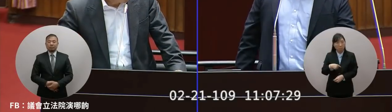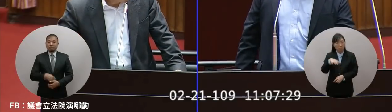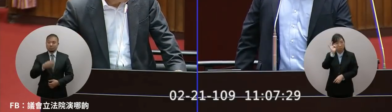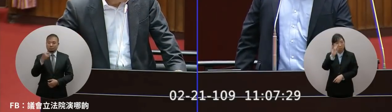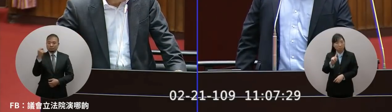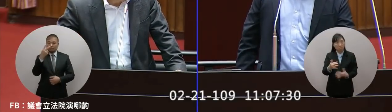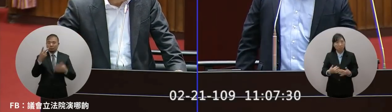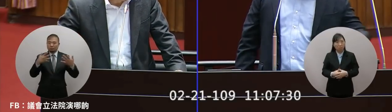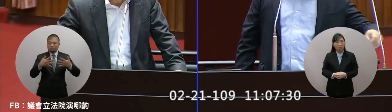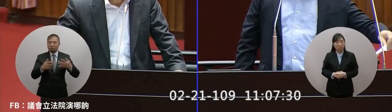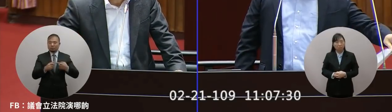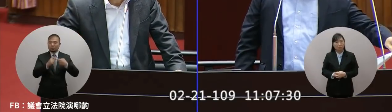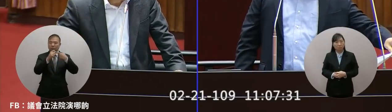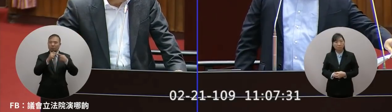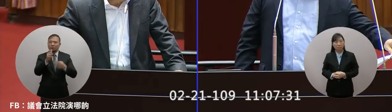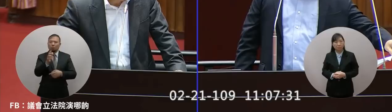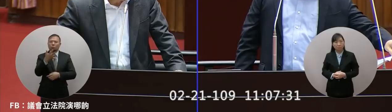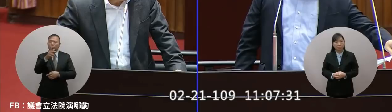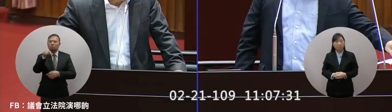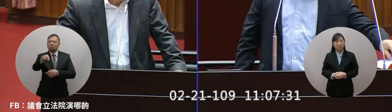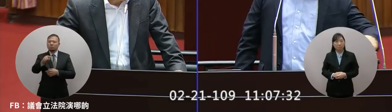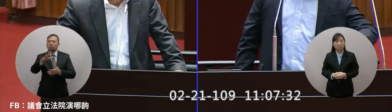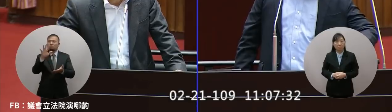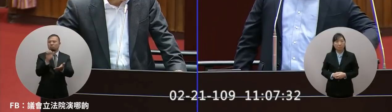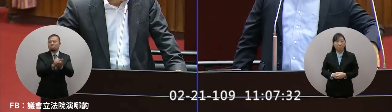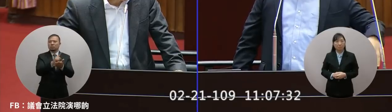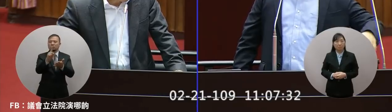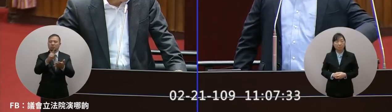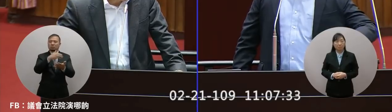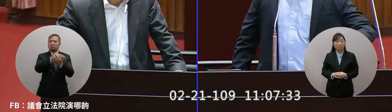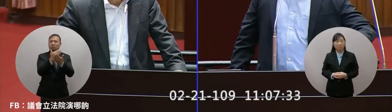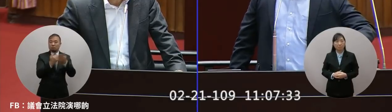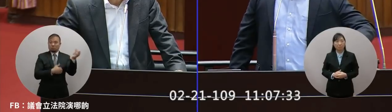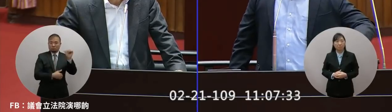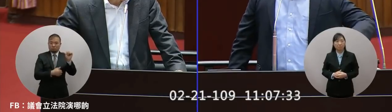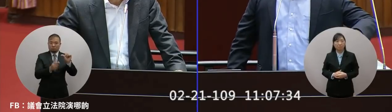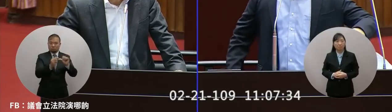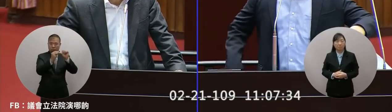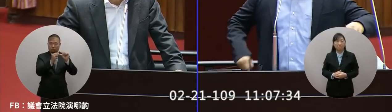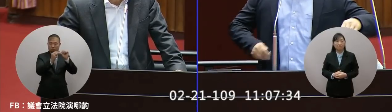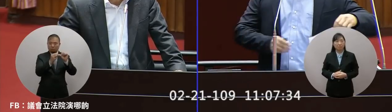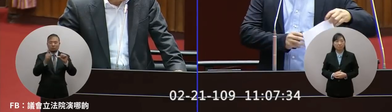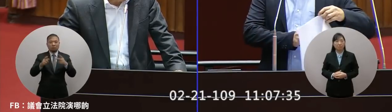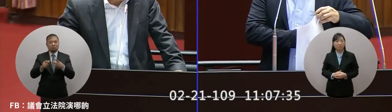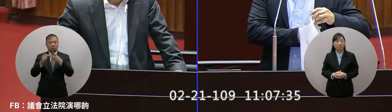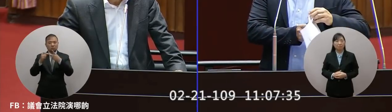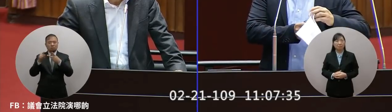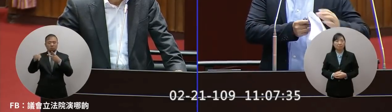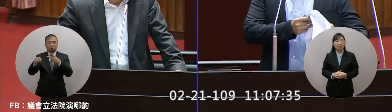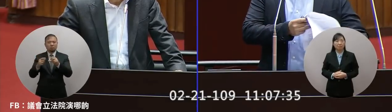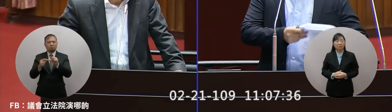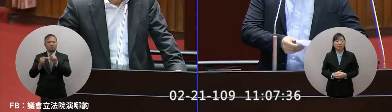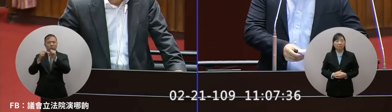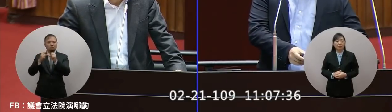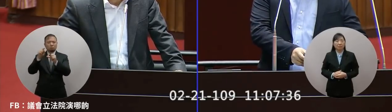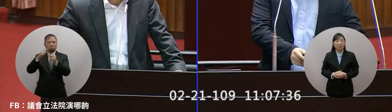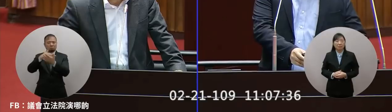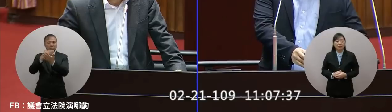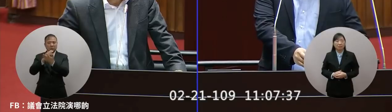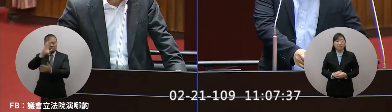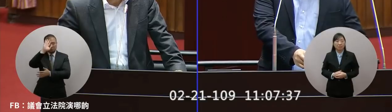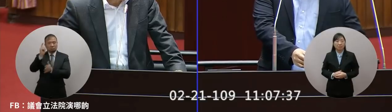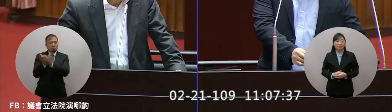题哈，一个是为什么要列第五类？好，那个一个另外问题说第五类该怎么处理？好，那第五